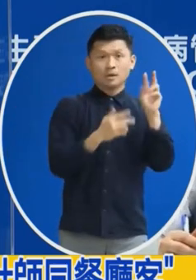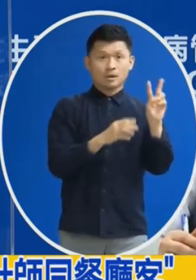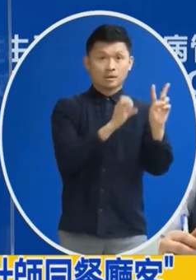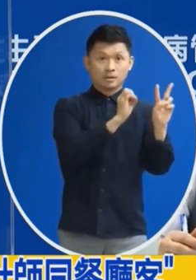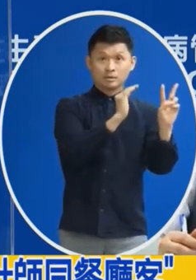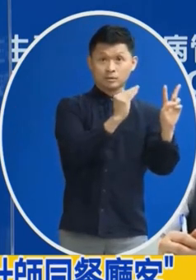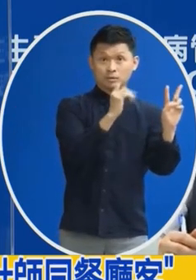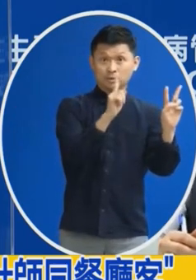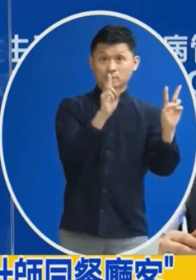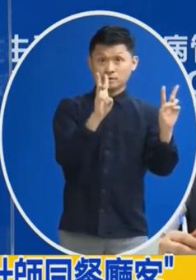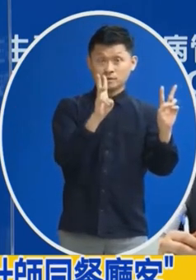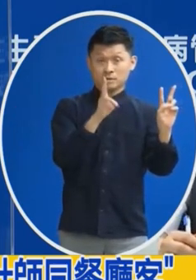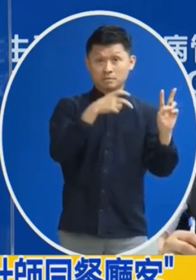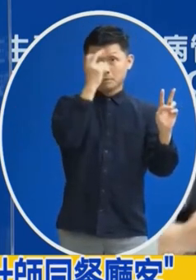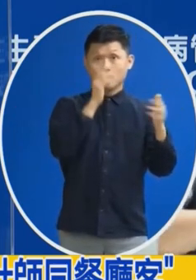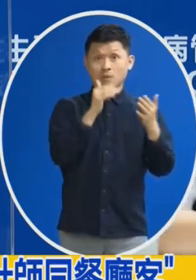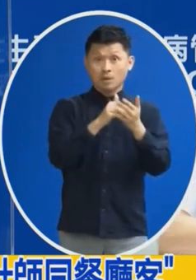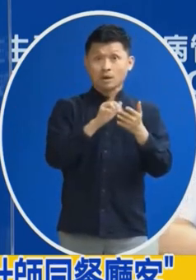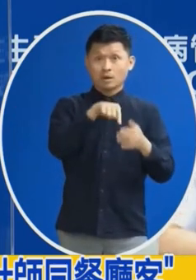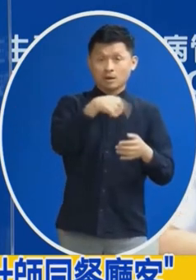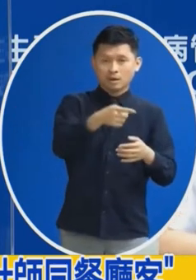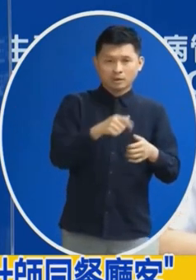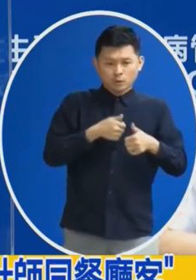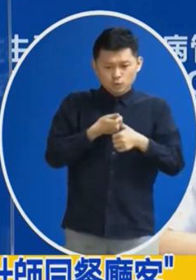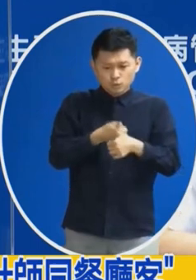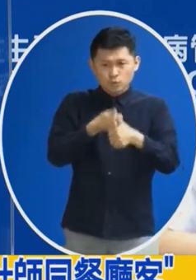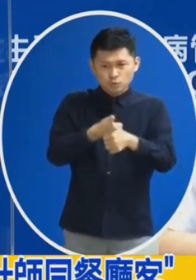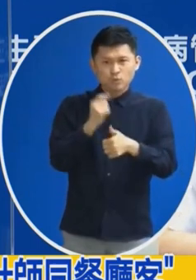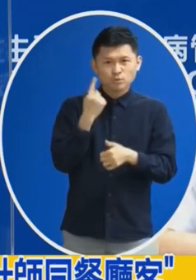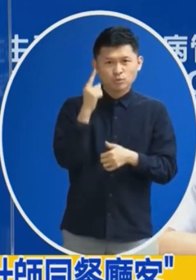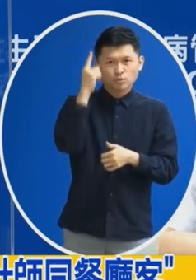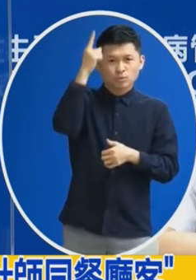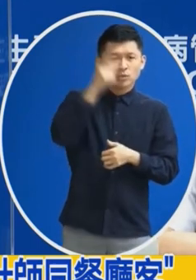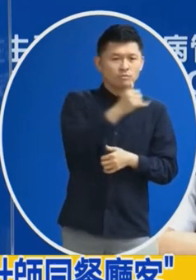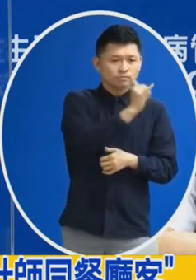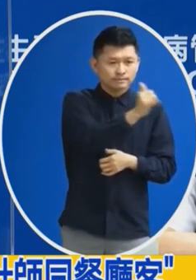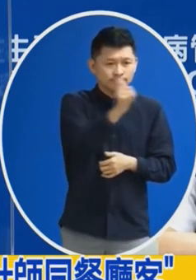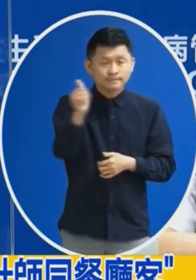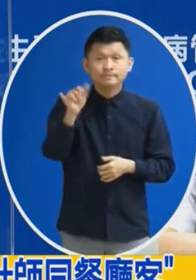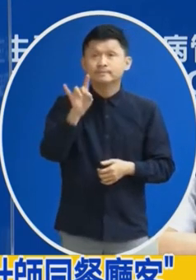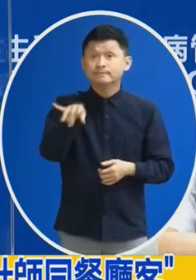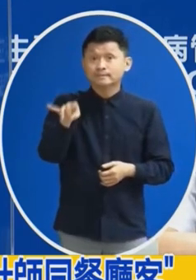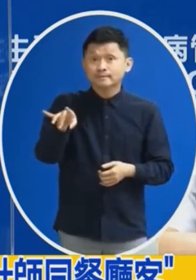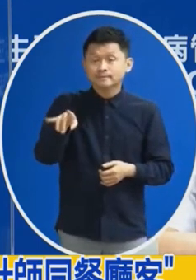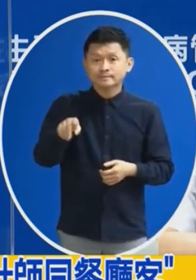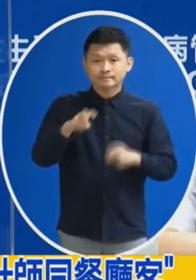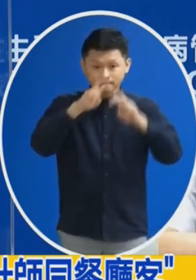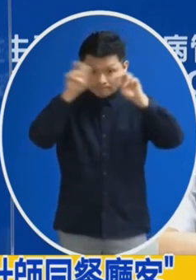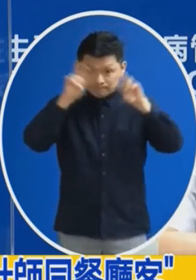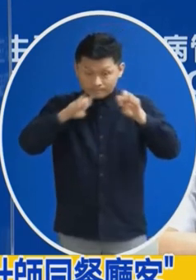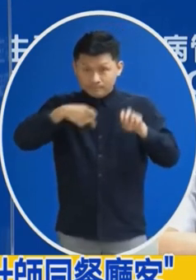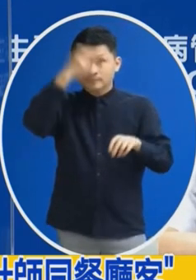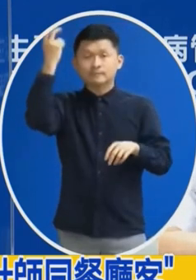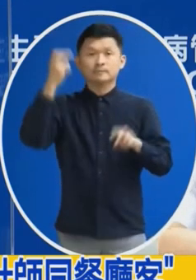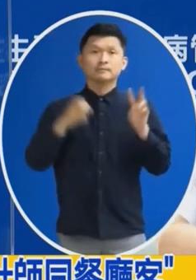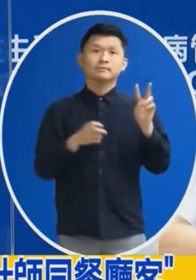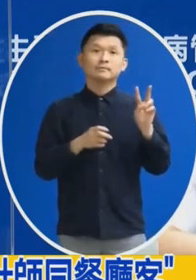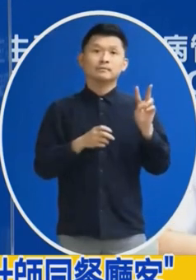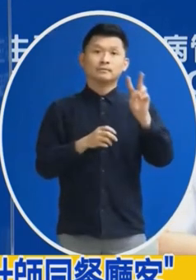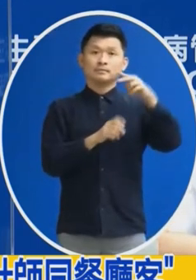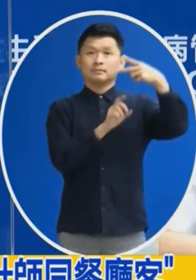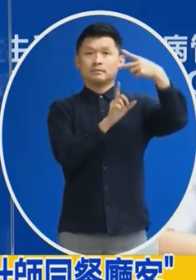20913这个案子之后，就在回去清查所有的足迹，然后才发觉这个20913